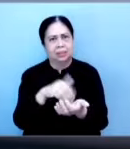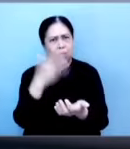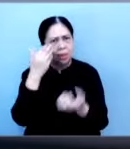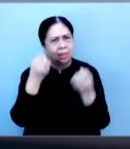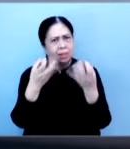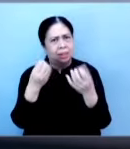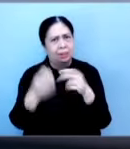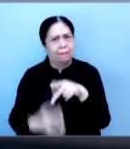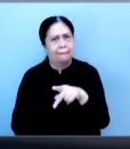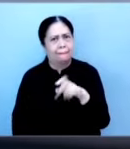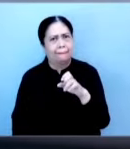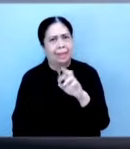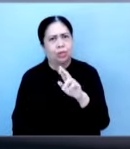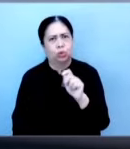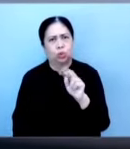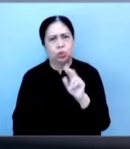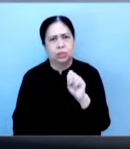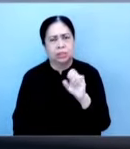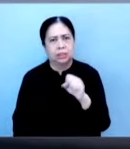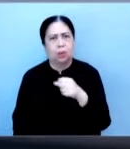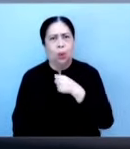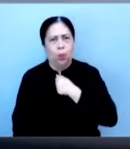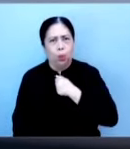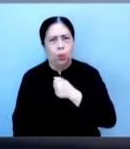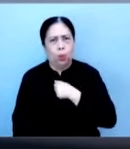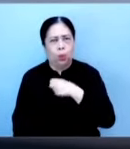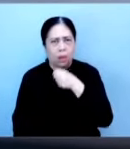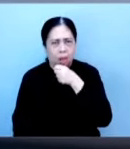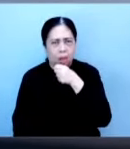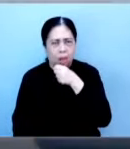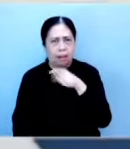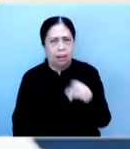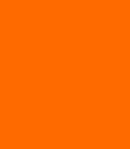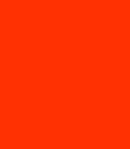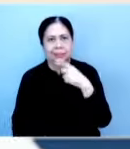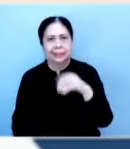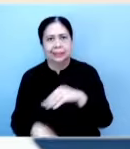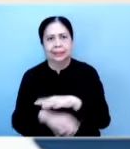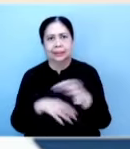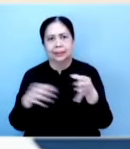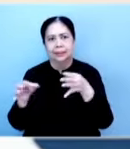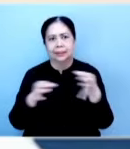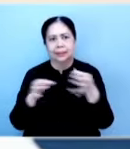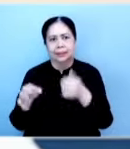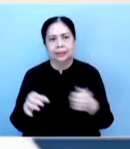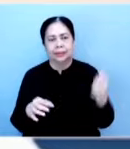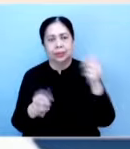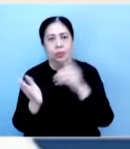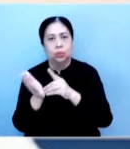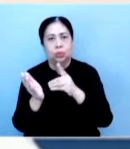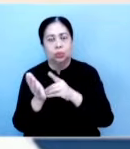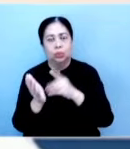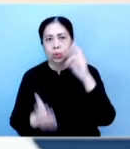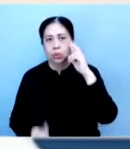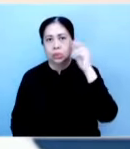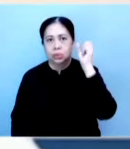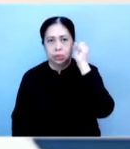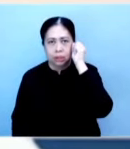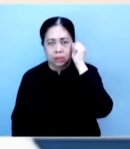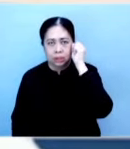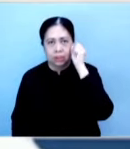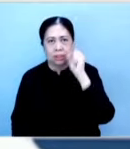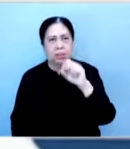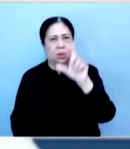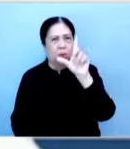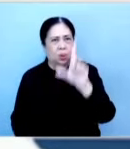ptosis o whooping cff sa bansa paliwanag ni infectious diseases expert Dr Ronin solante bumaba ang